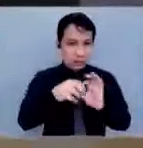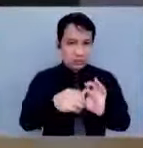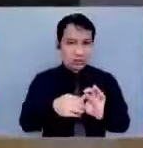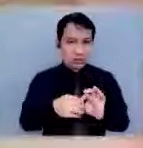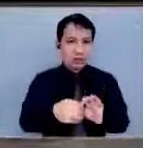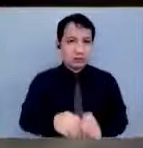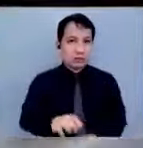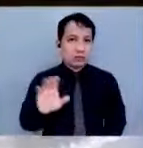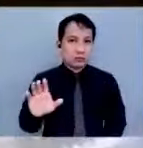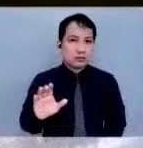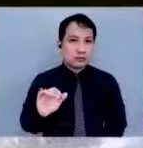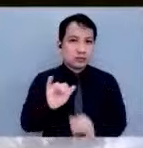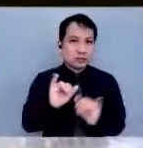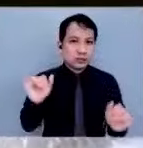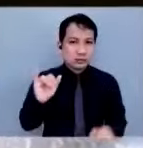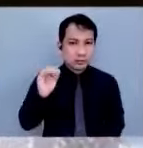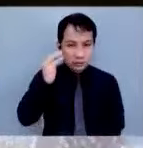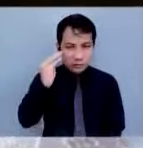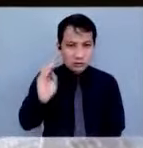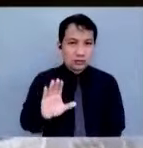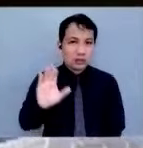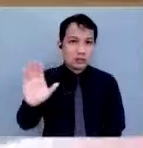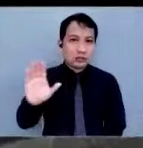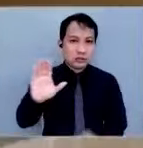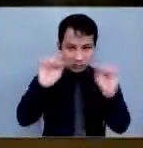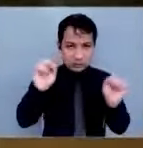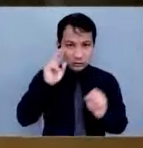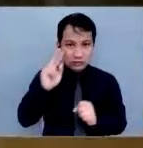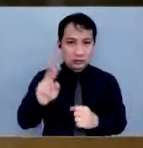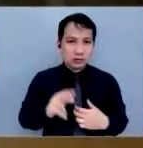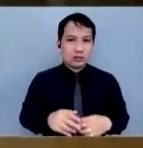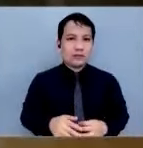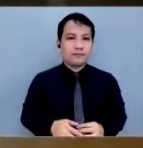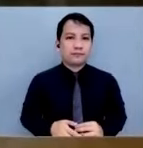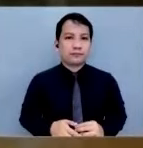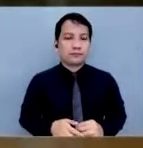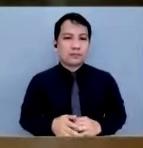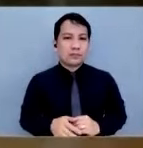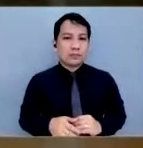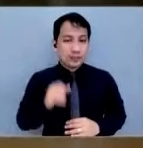Marcos. Si Pangulong Bongbong Marcos. Totoo naman na ginalaw ni Marcos Sr. ang